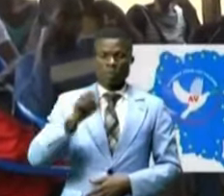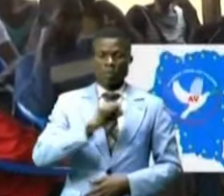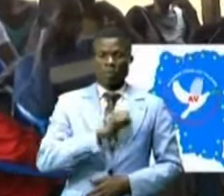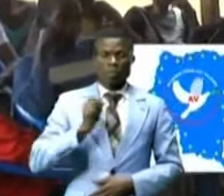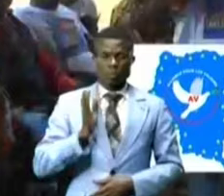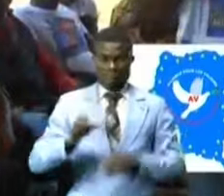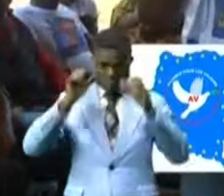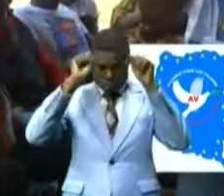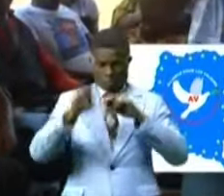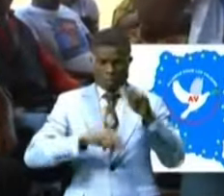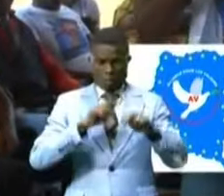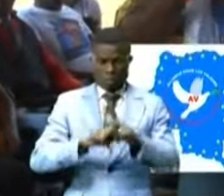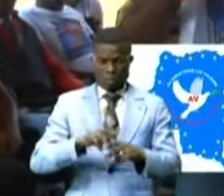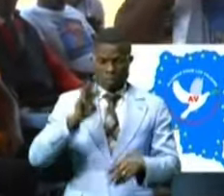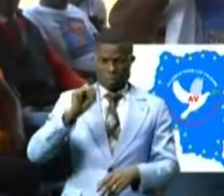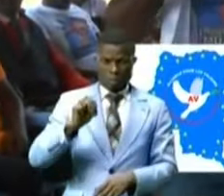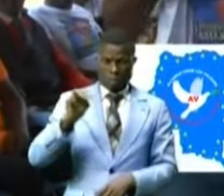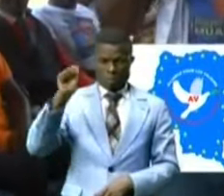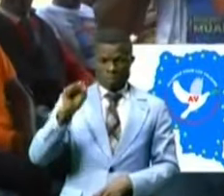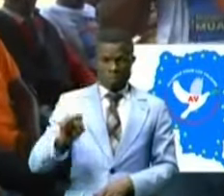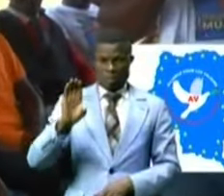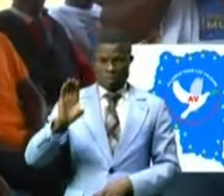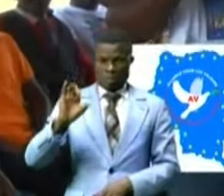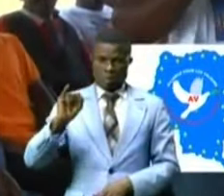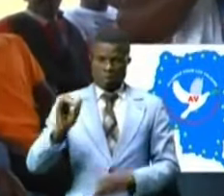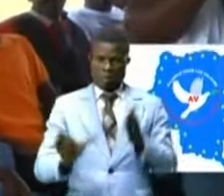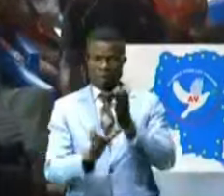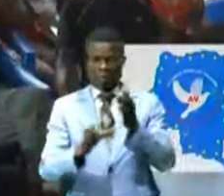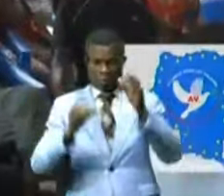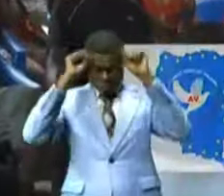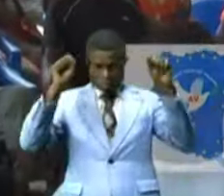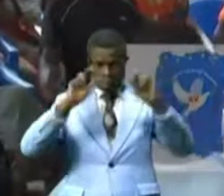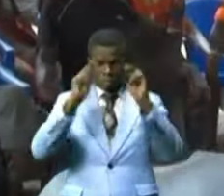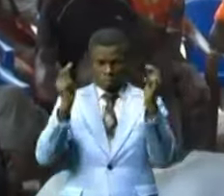temps président national du MCSD et vice-président de